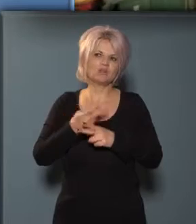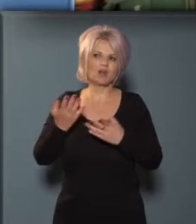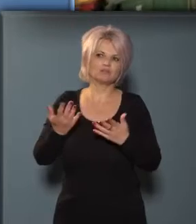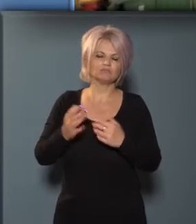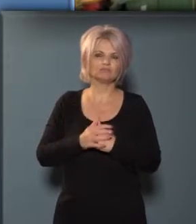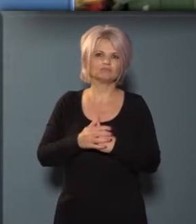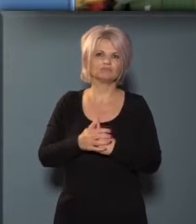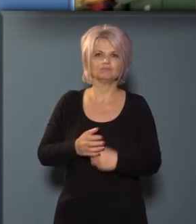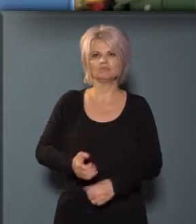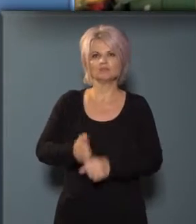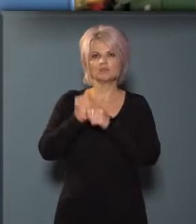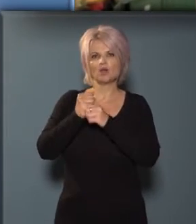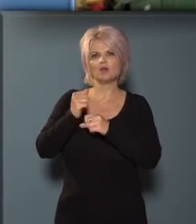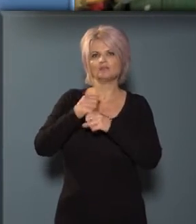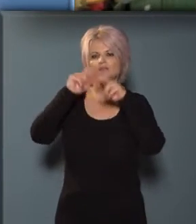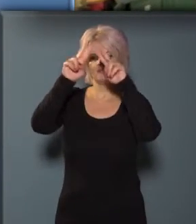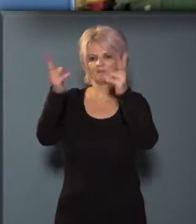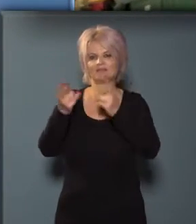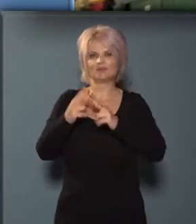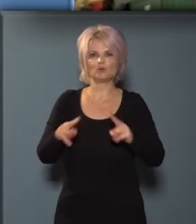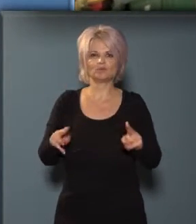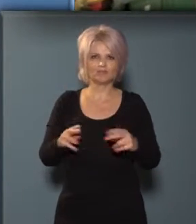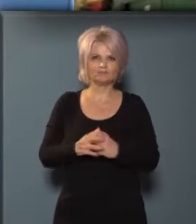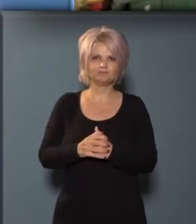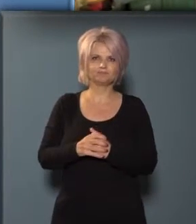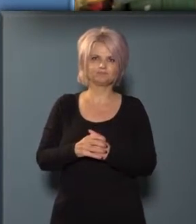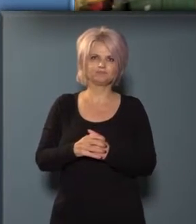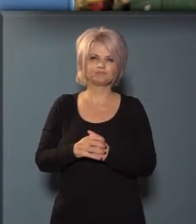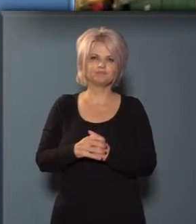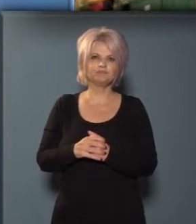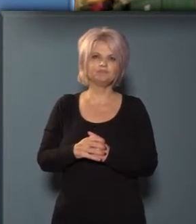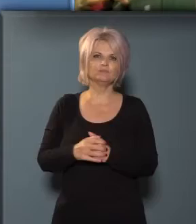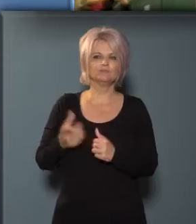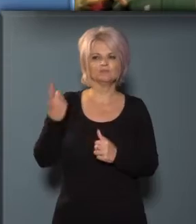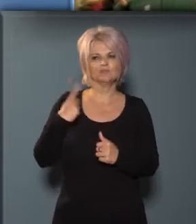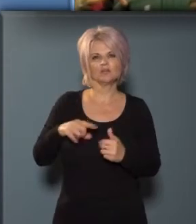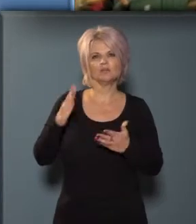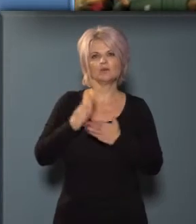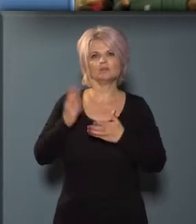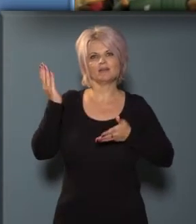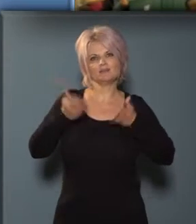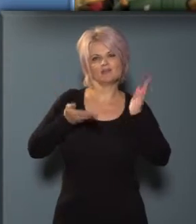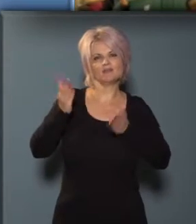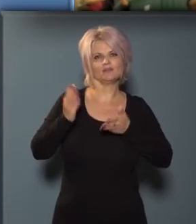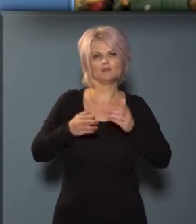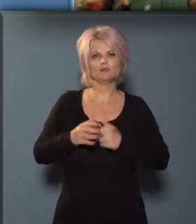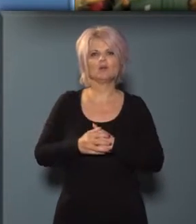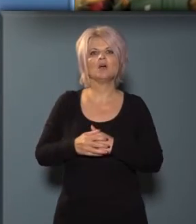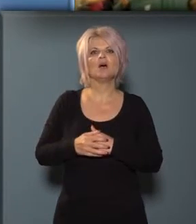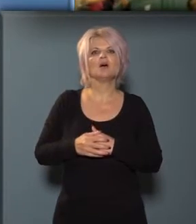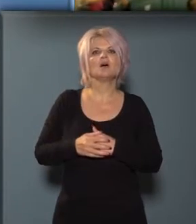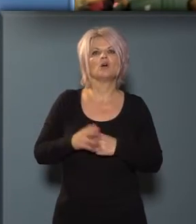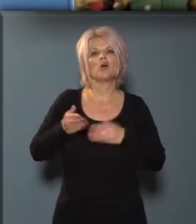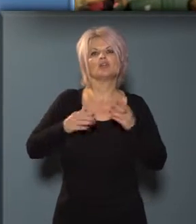küzdősportgálákat szoktak itt tartani, ami nemzetközi megmérettetések. Volt már tékvándó, karate,